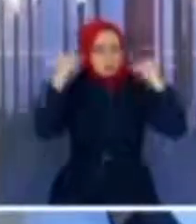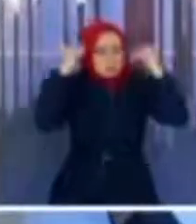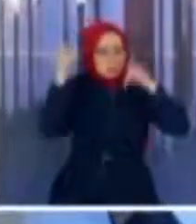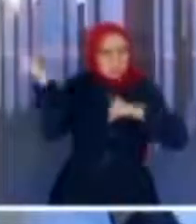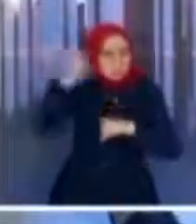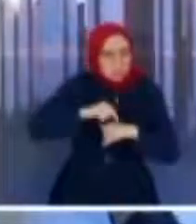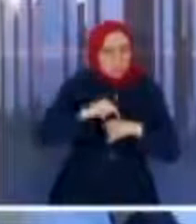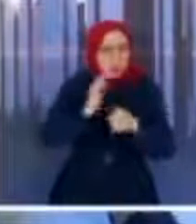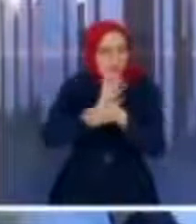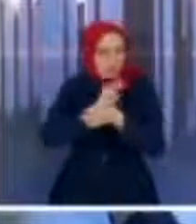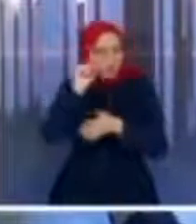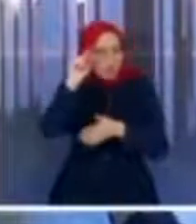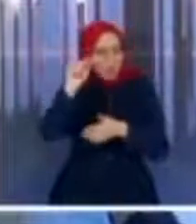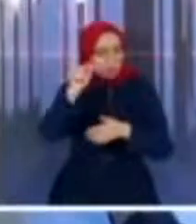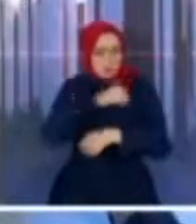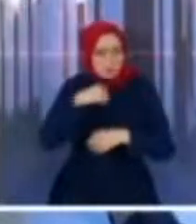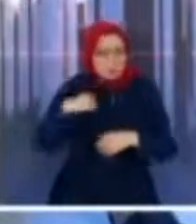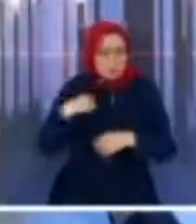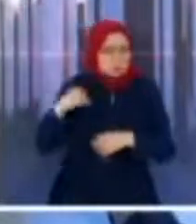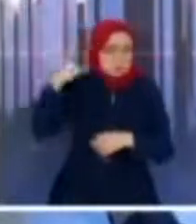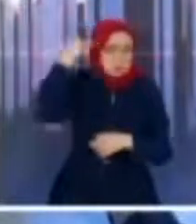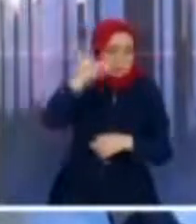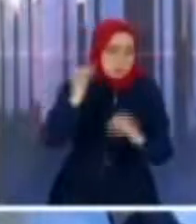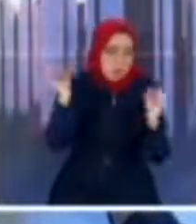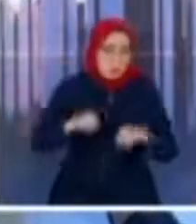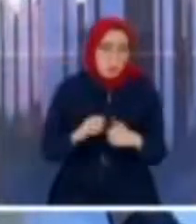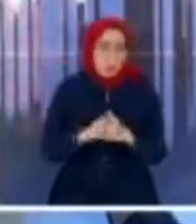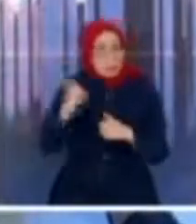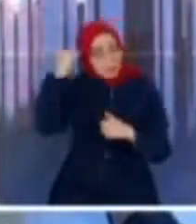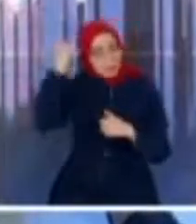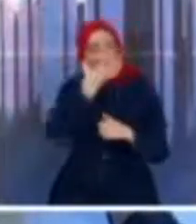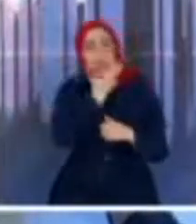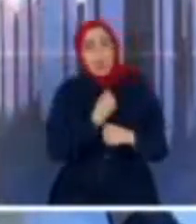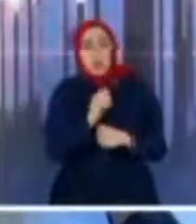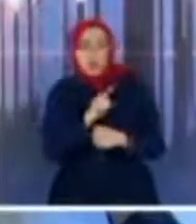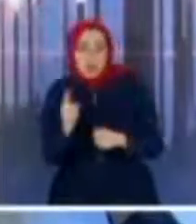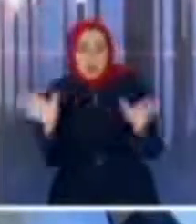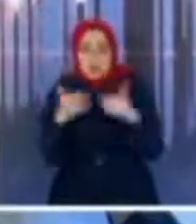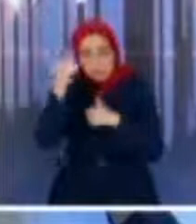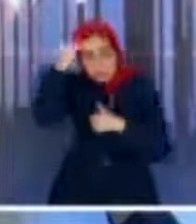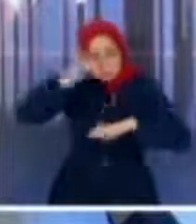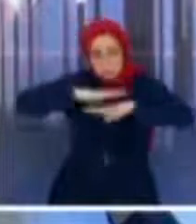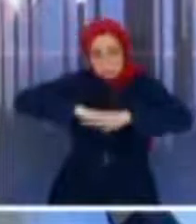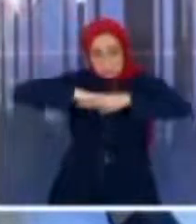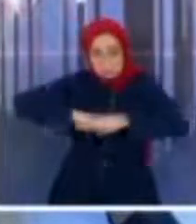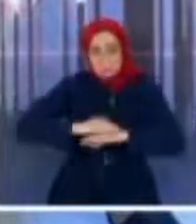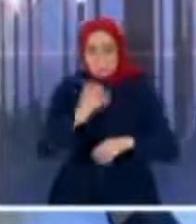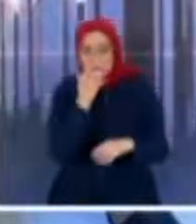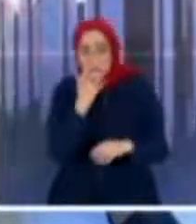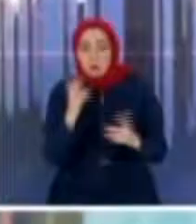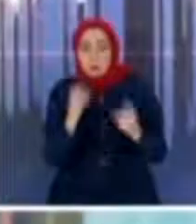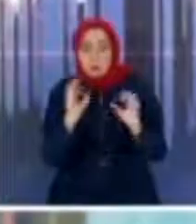برشا حمايه. الجدوى ساعه من الفكرة متاعهم من مشروع التكوين على الإسعافات الأولية، هو